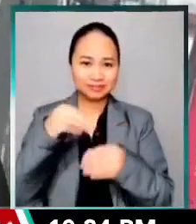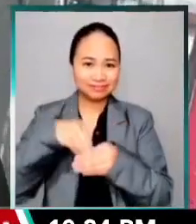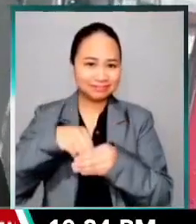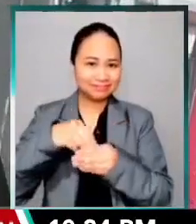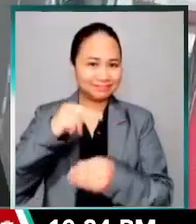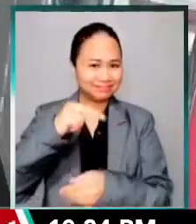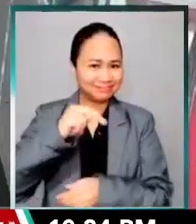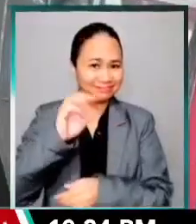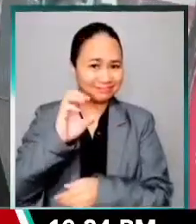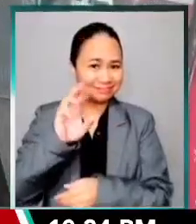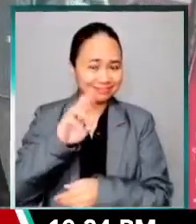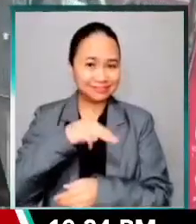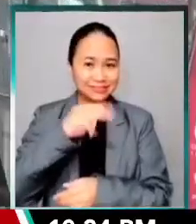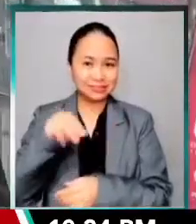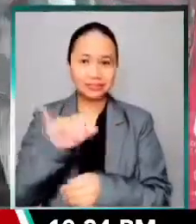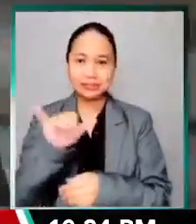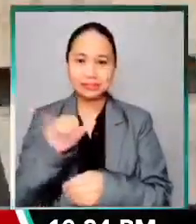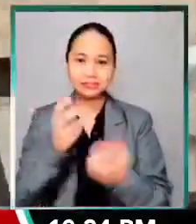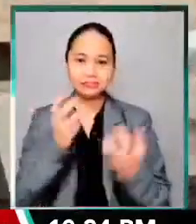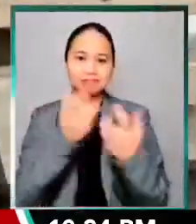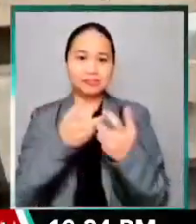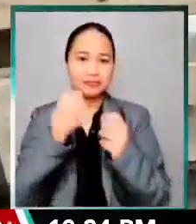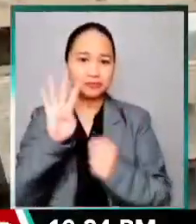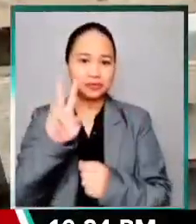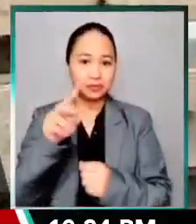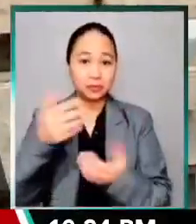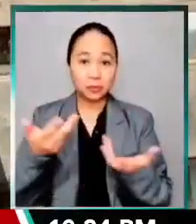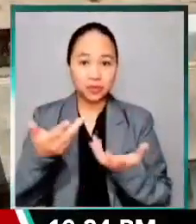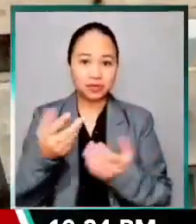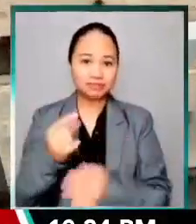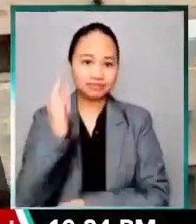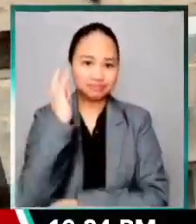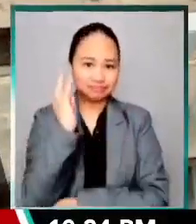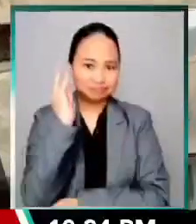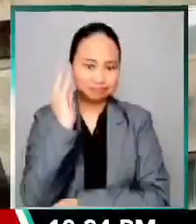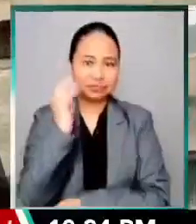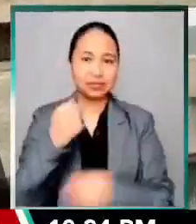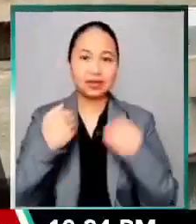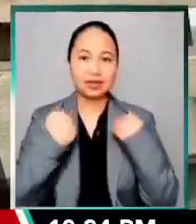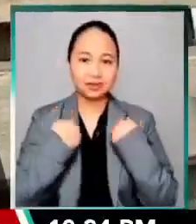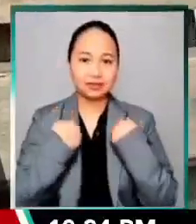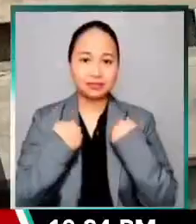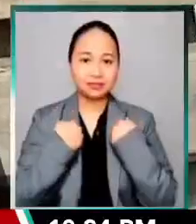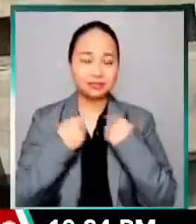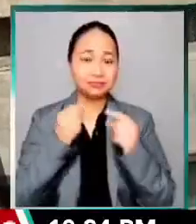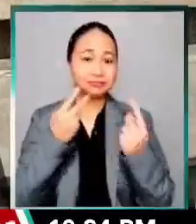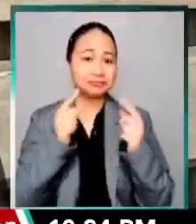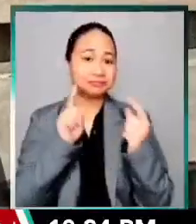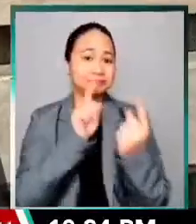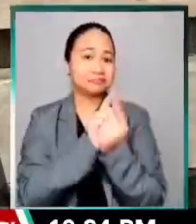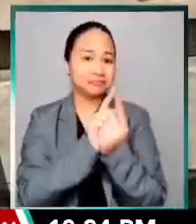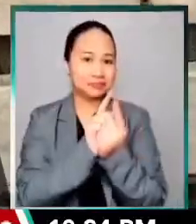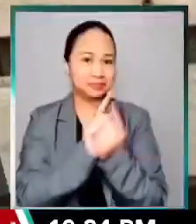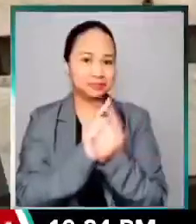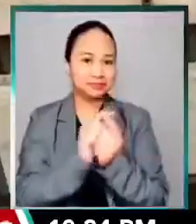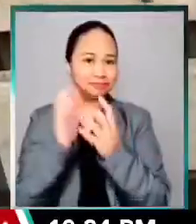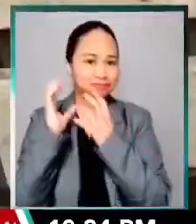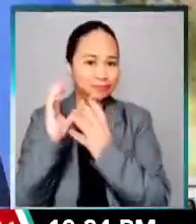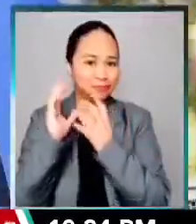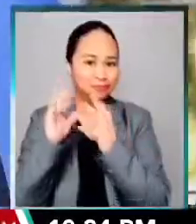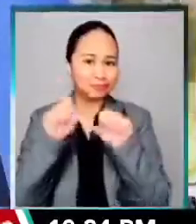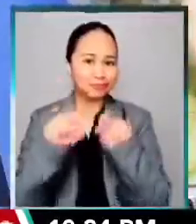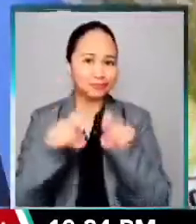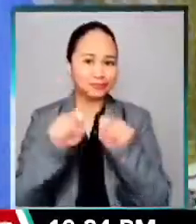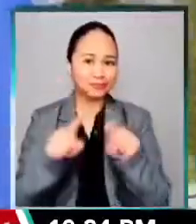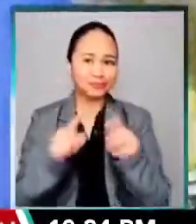42 degrees Celsius sa Quezon City. Kaya ang buko vendor na naabutan namin sa kalsada kanina, init na init pa rin kahit nasa lilim na.